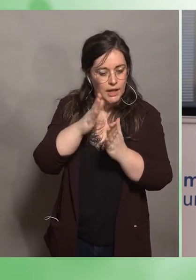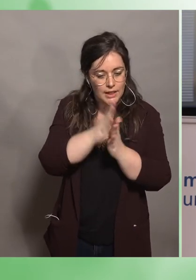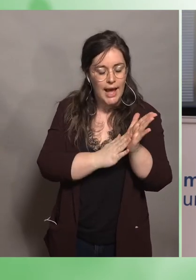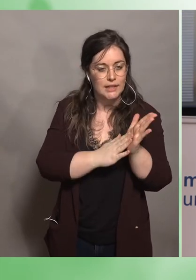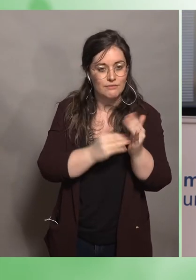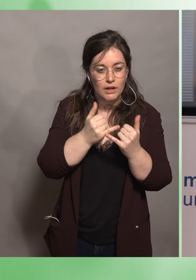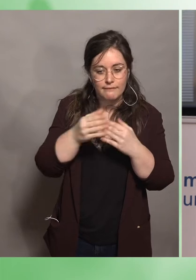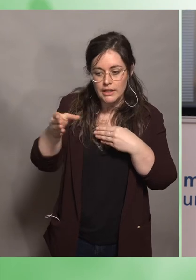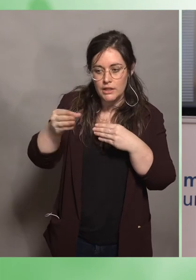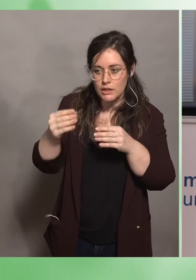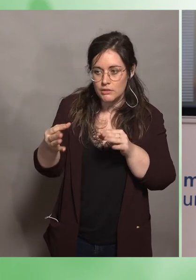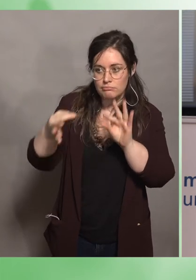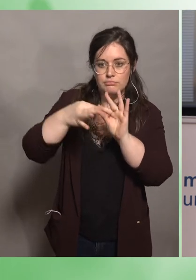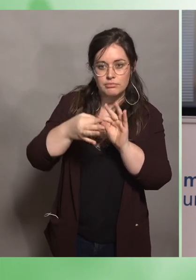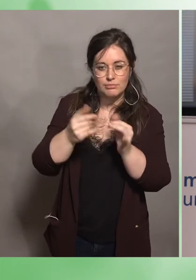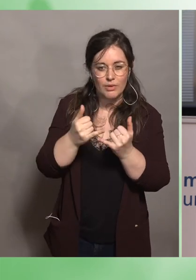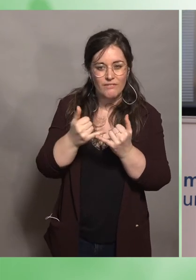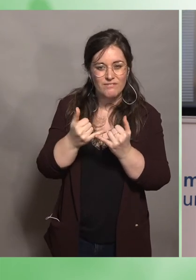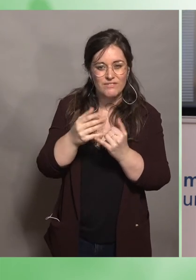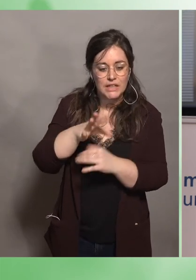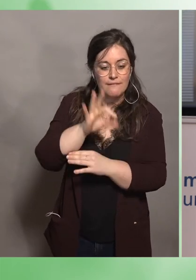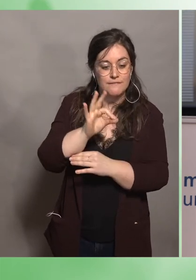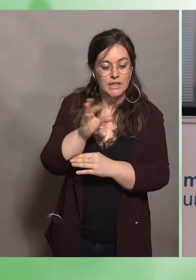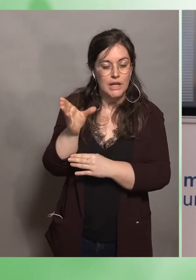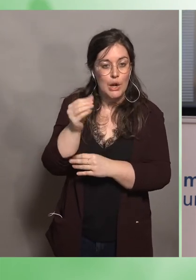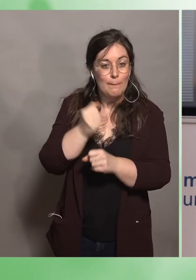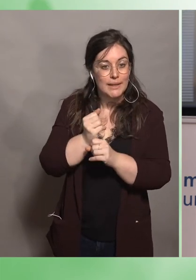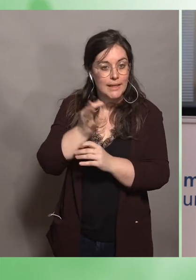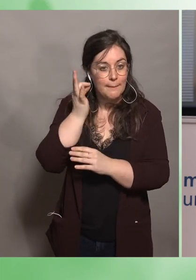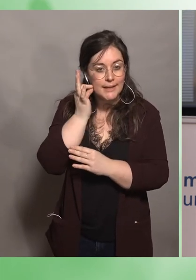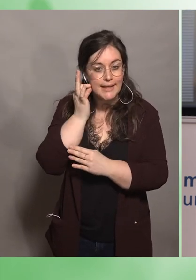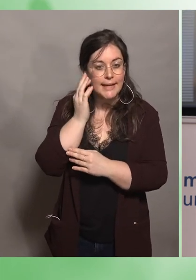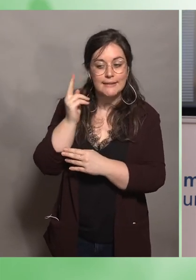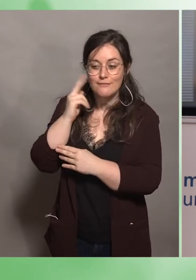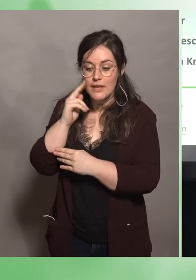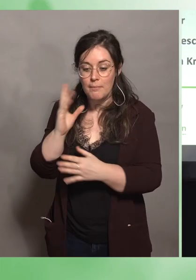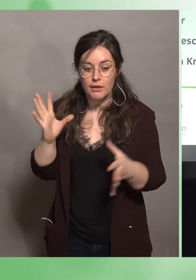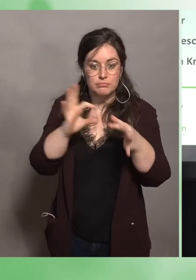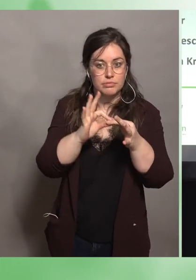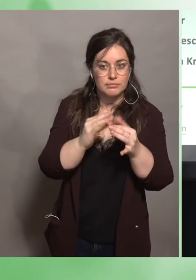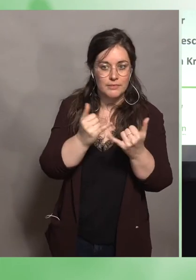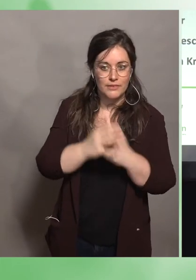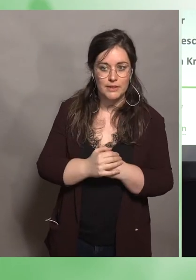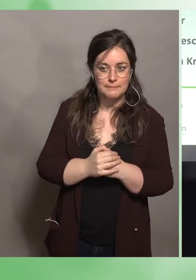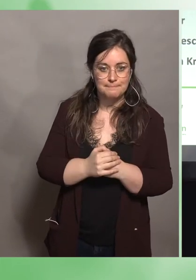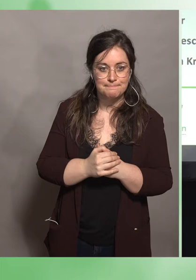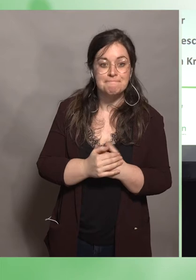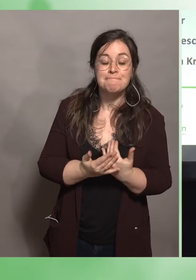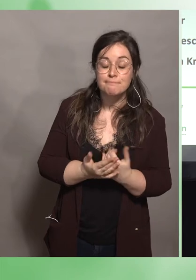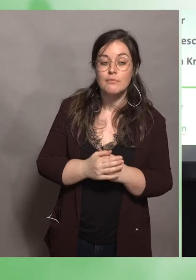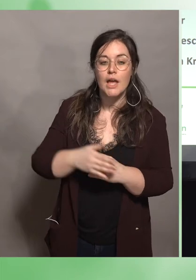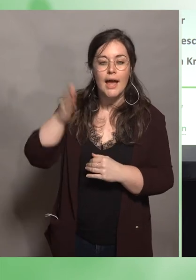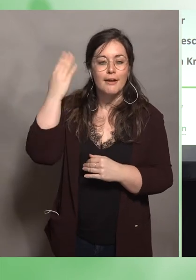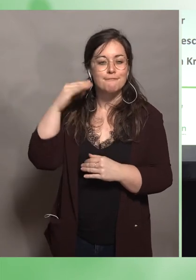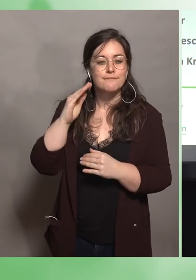geht es ja auch heute. Wie finden Mitarbeiterinnen mit Behinderung und Unternehmen zusammen? Das war eigentlich so, ich habe